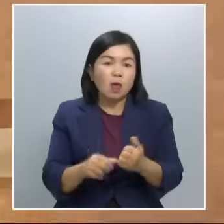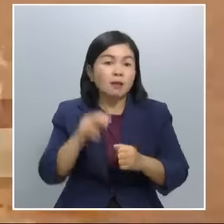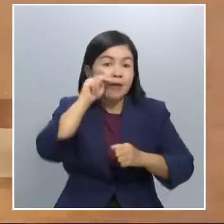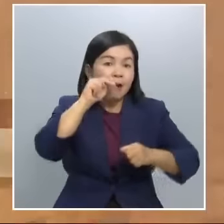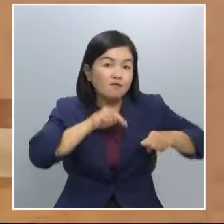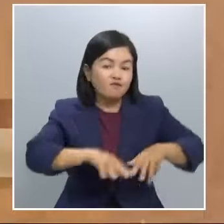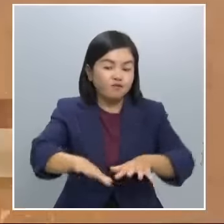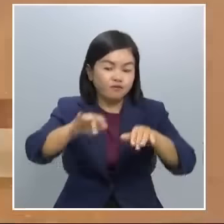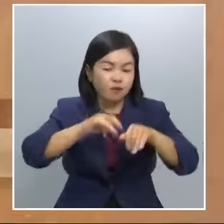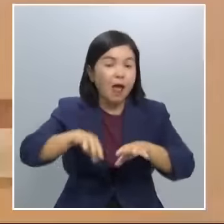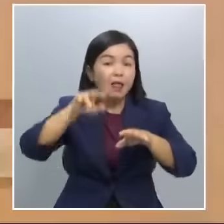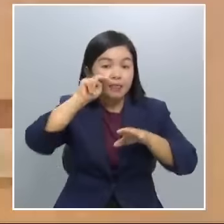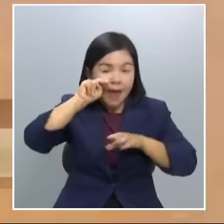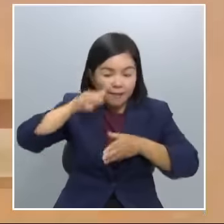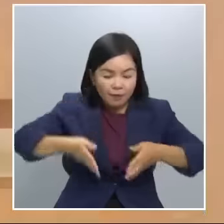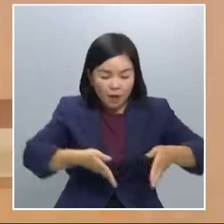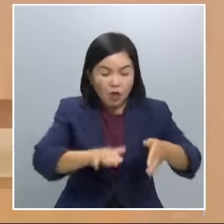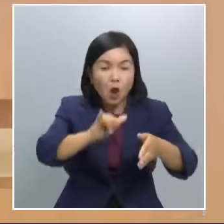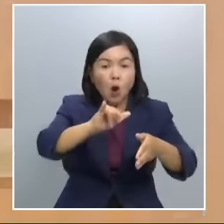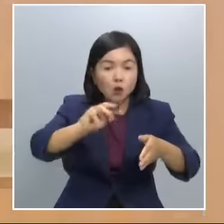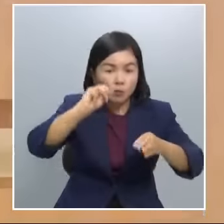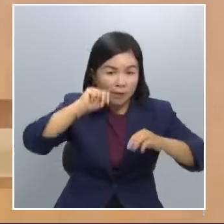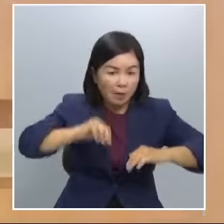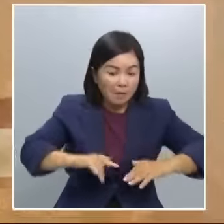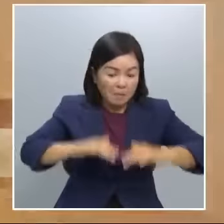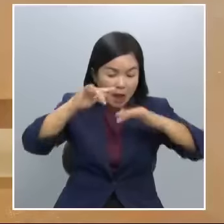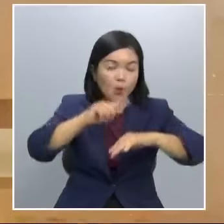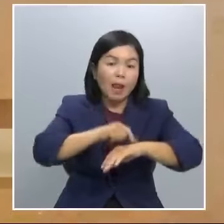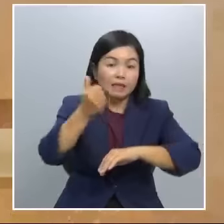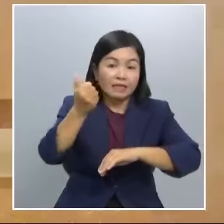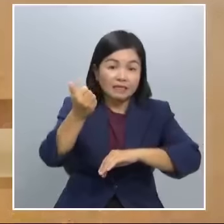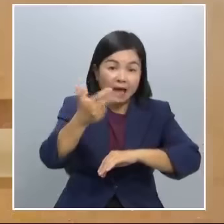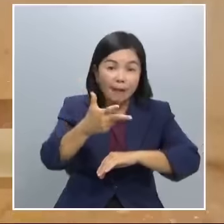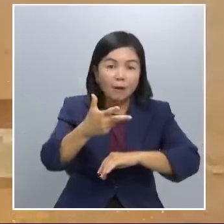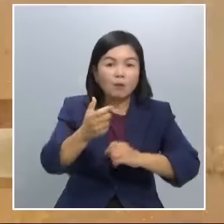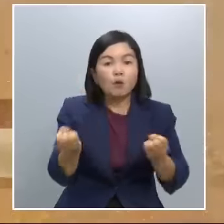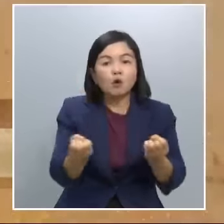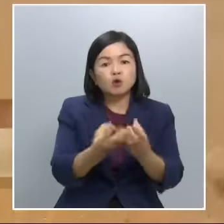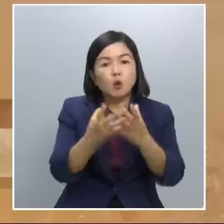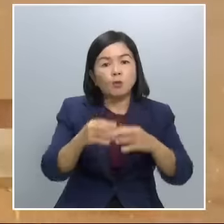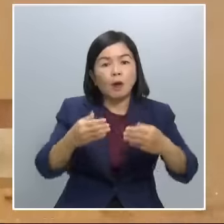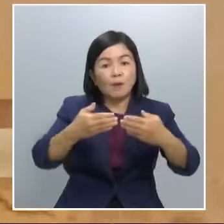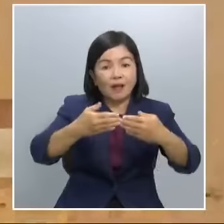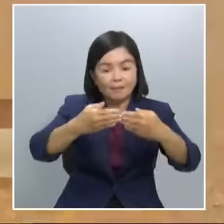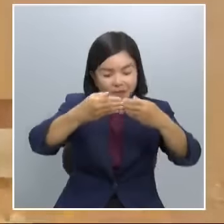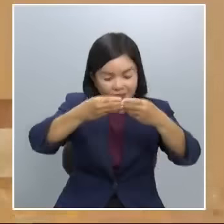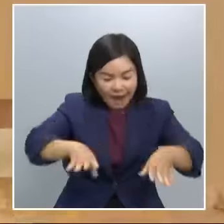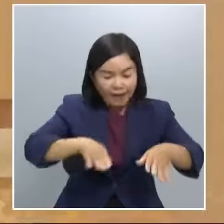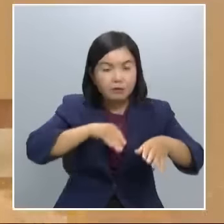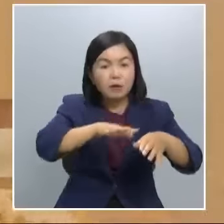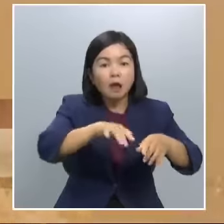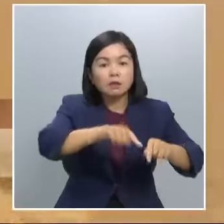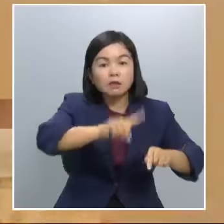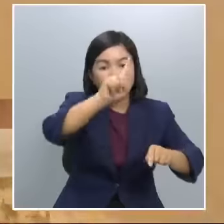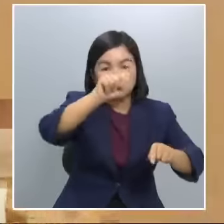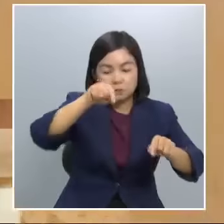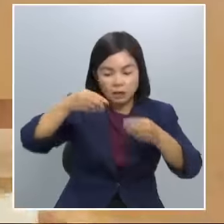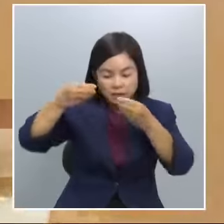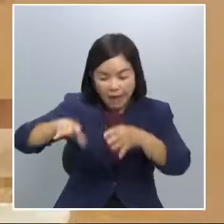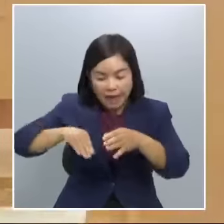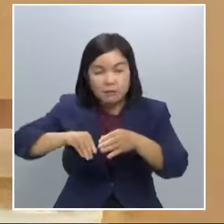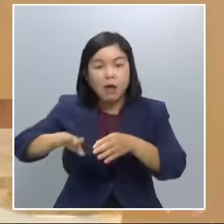ยังสูงขึ้นต่อเนื่องตอนตี3กัดซ้อแนวผนังกั้นน้ำบ้านท่าทองหมู่6แตกอีก2จุดตี5